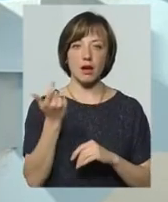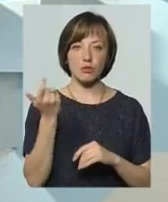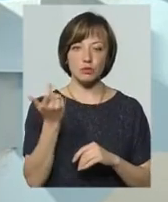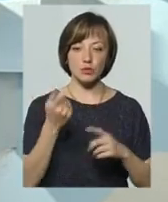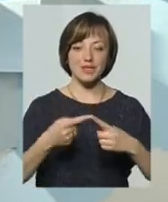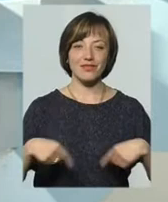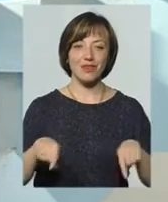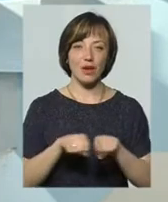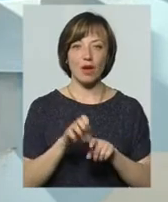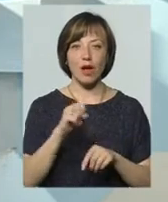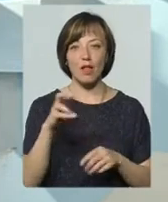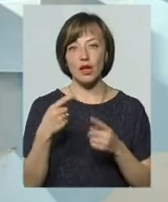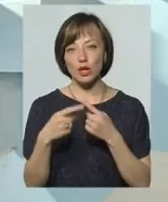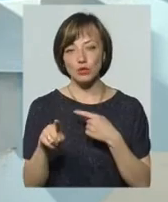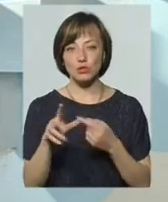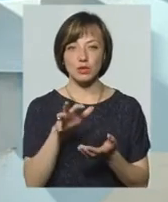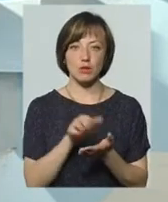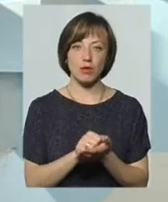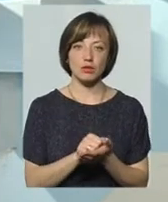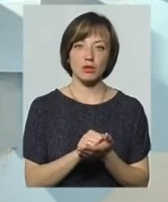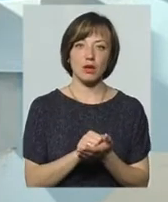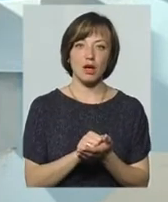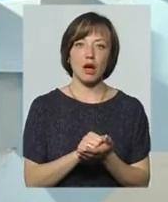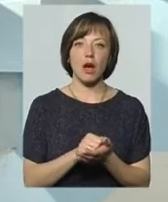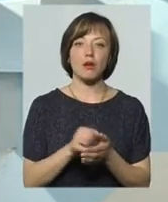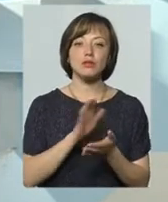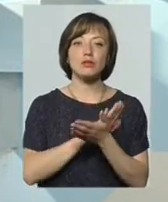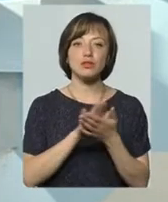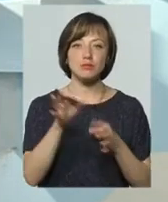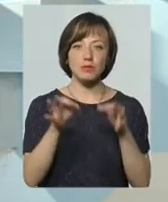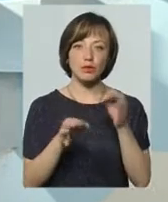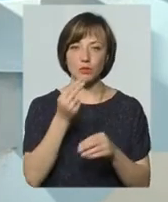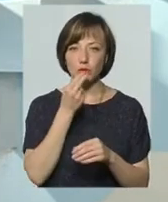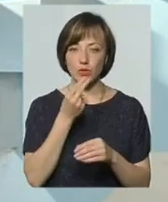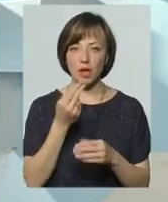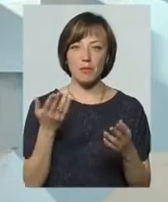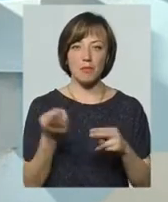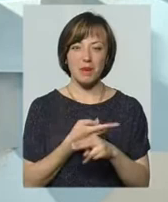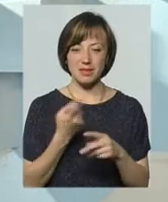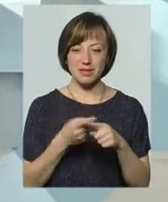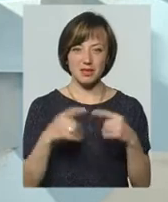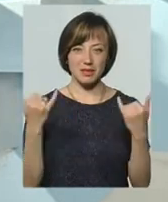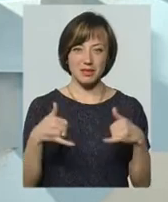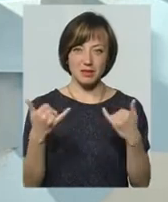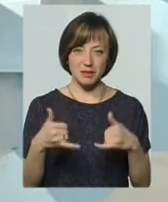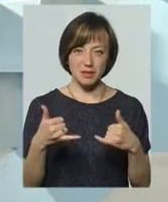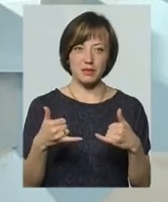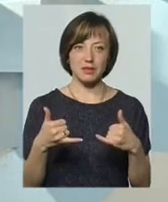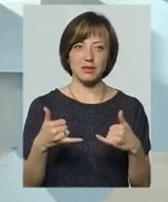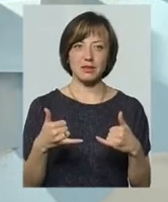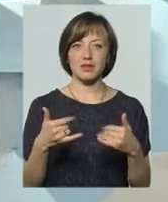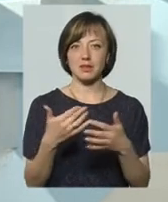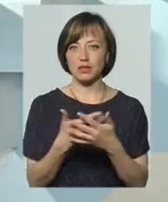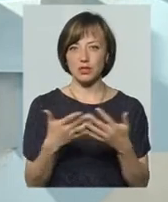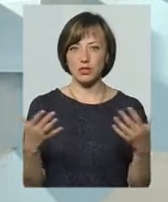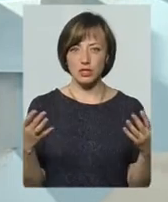аграрною сферою, але іншою. Вони займаються органічними продуктами. Тобто, тими, які Артур казав, що без цих пестицидів, гербіцидів